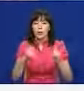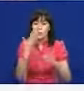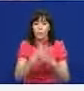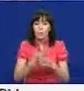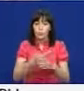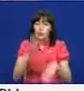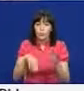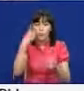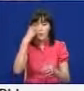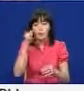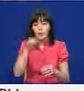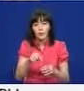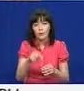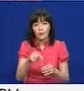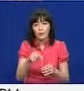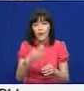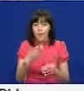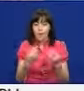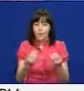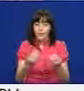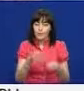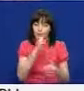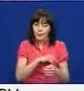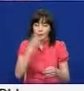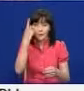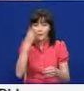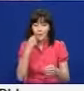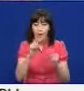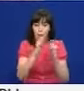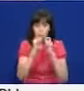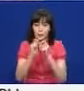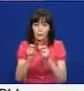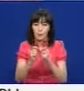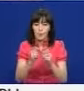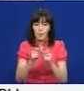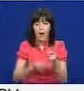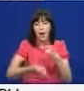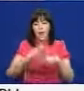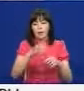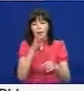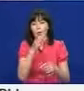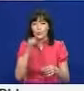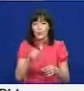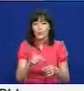білем. Бірақ солардың арасында бүгін еңбегіміз ескеріліп, марапатқа бөліп жатыр. Алдағы уақыттарда да